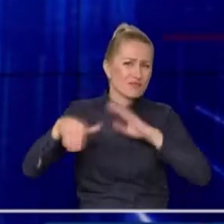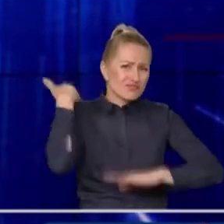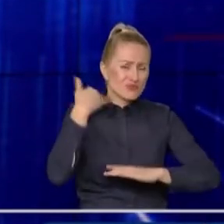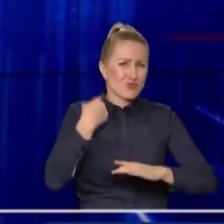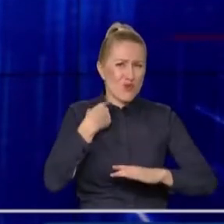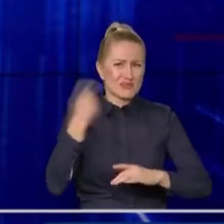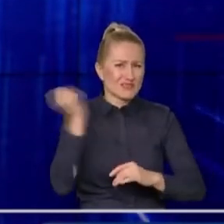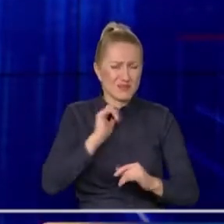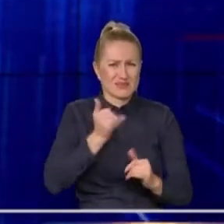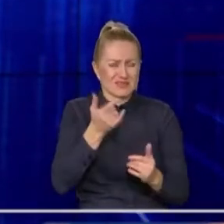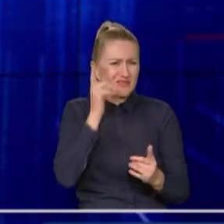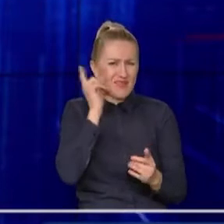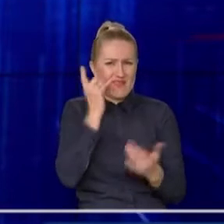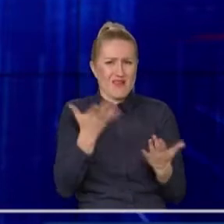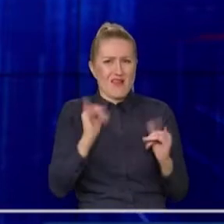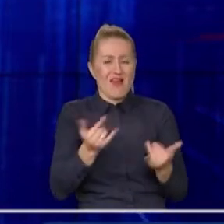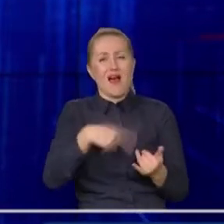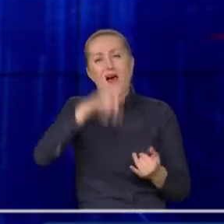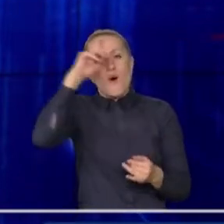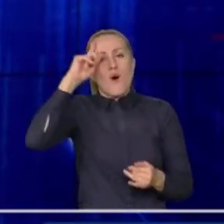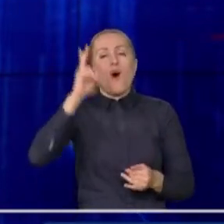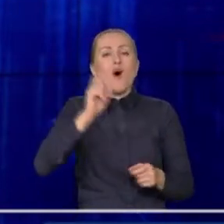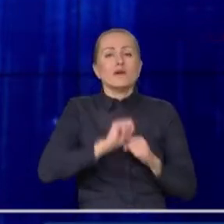nożem głowy. Mamy ludzi z bojówek